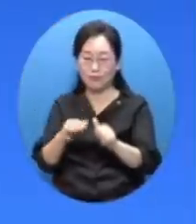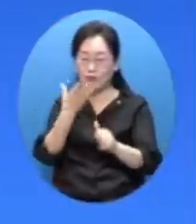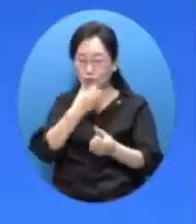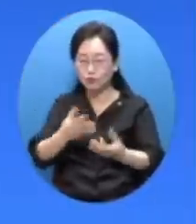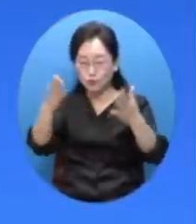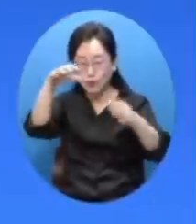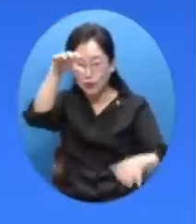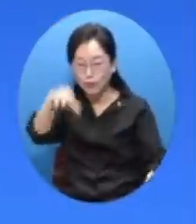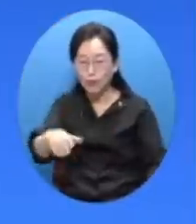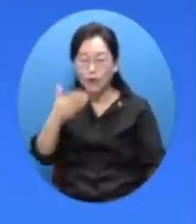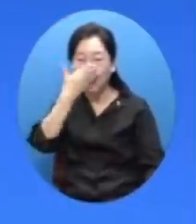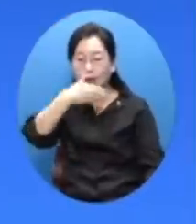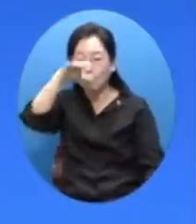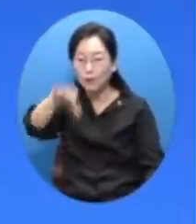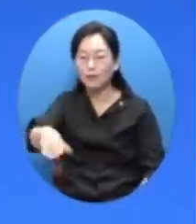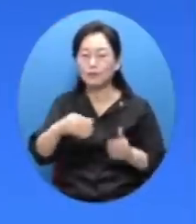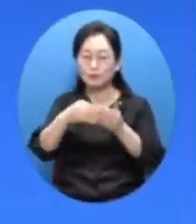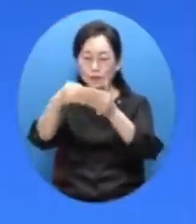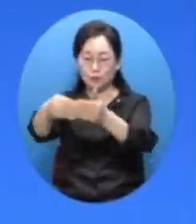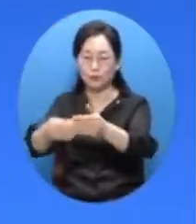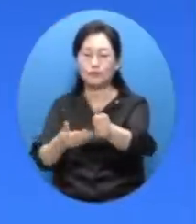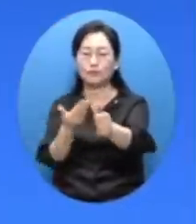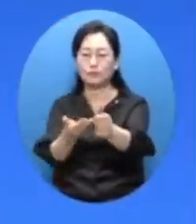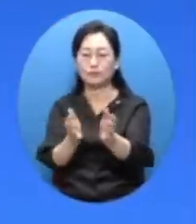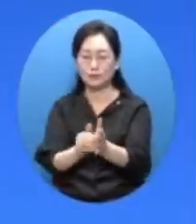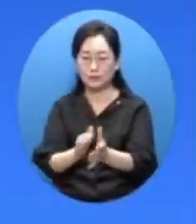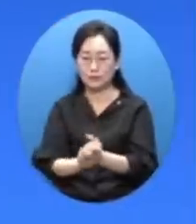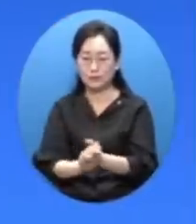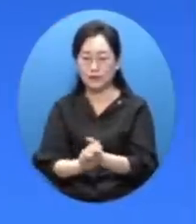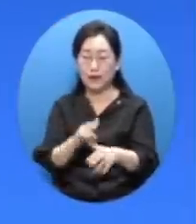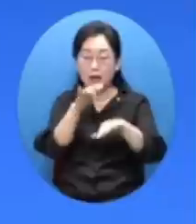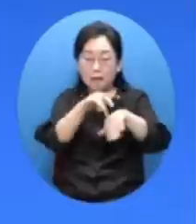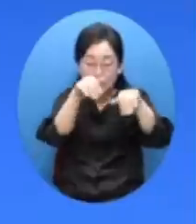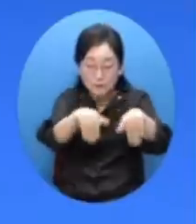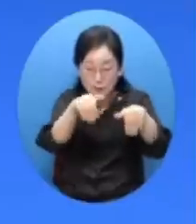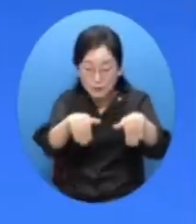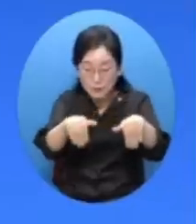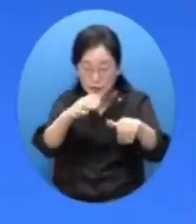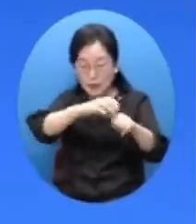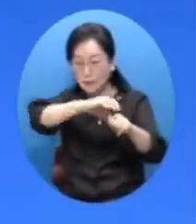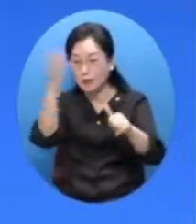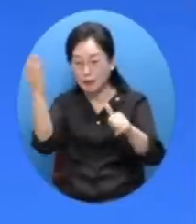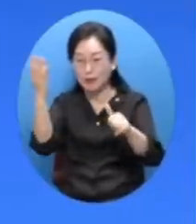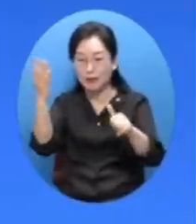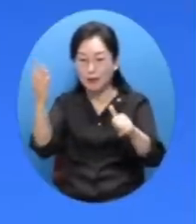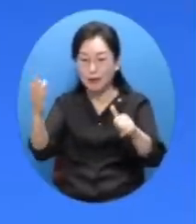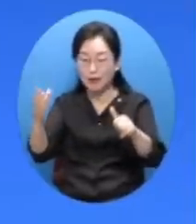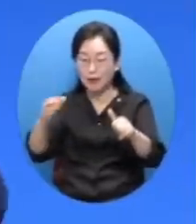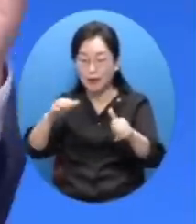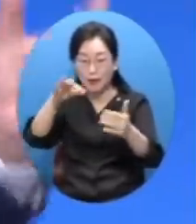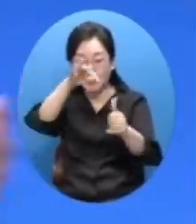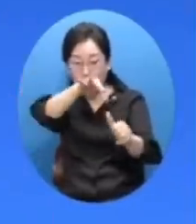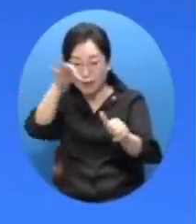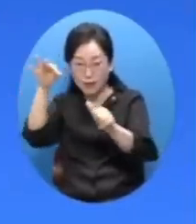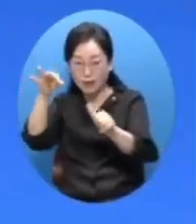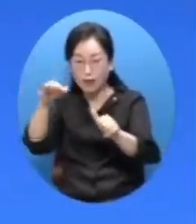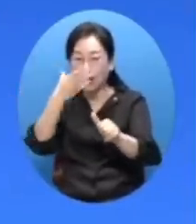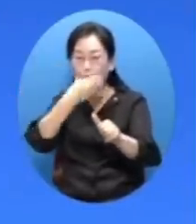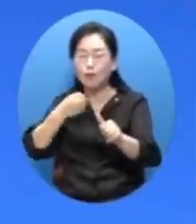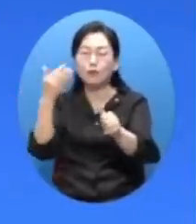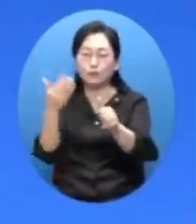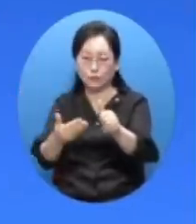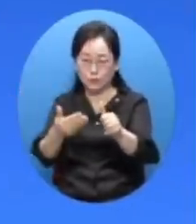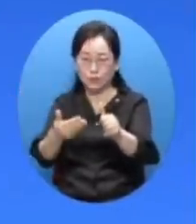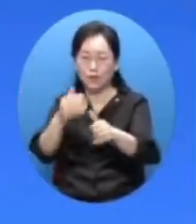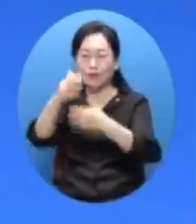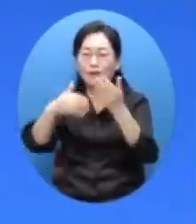땅 가나안으로 인도해 주신 것입니다. 마귀의 종으로 살던 우리를 해방시켜 주셔서 우리를 택함 받은 자로서 복받은 인생을 살도록